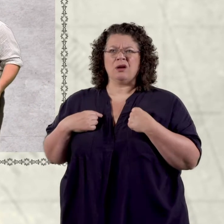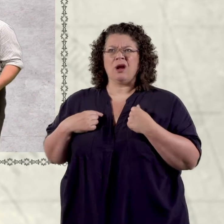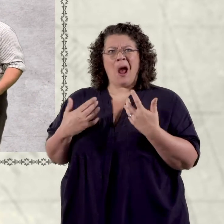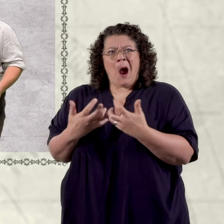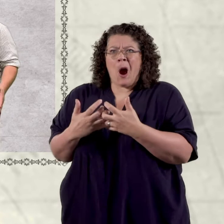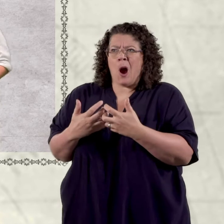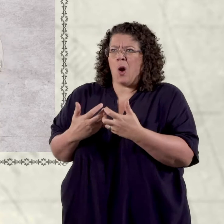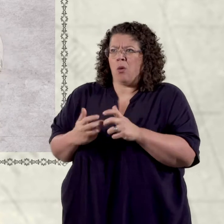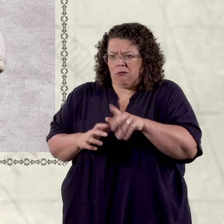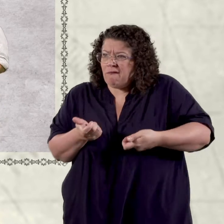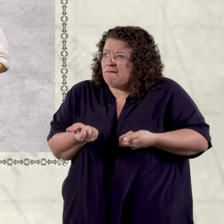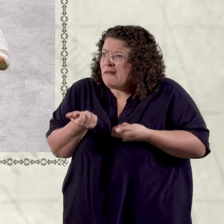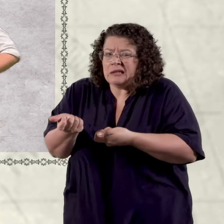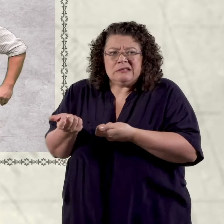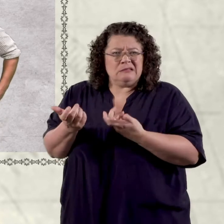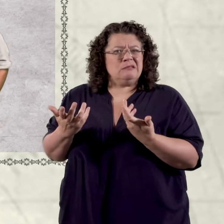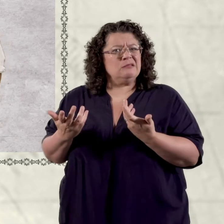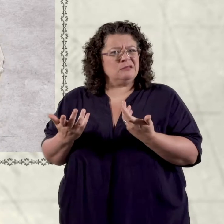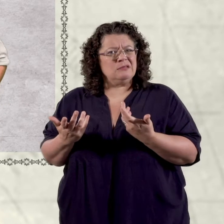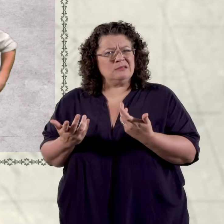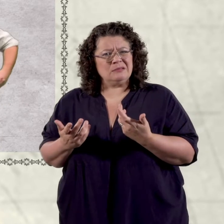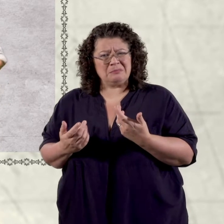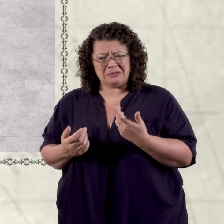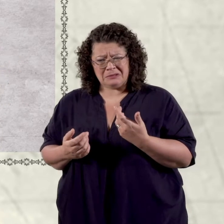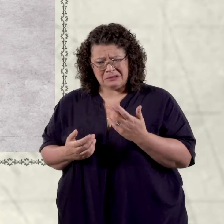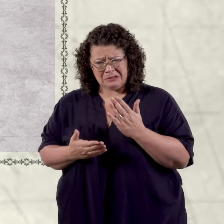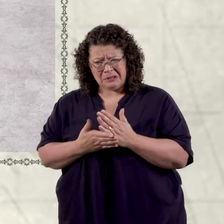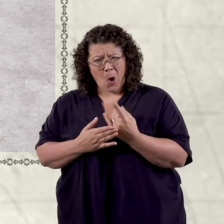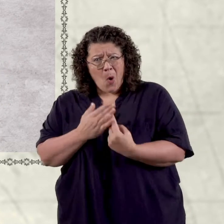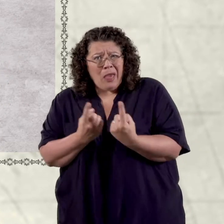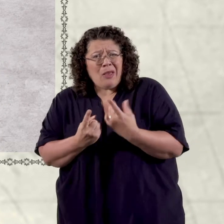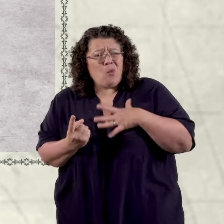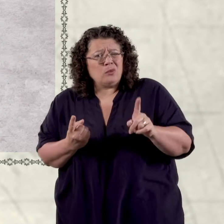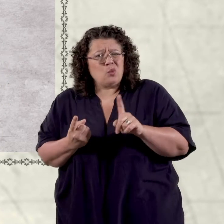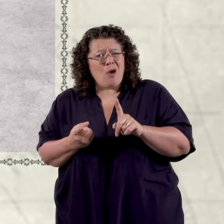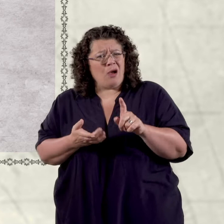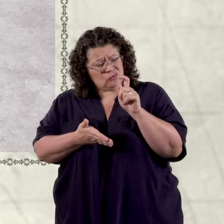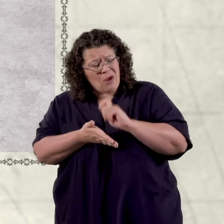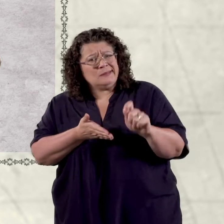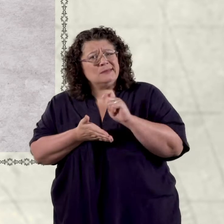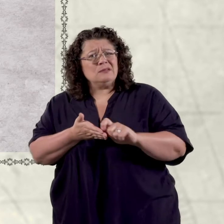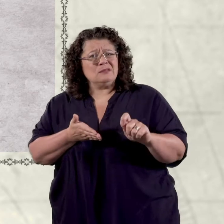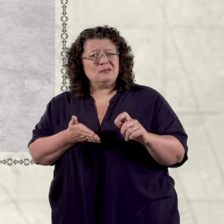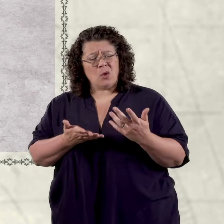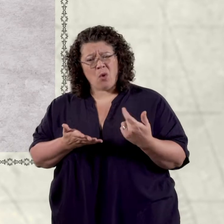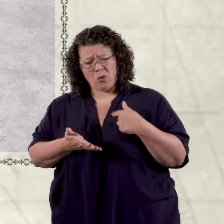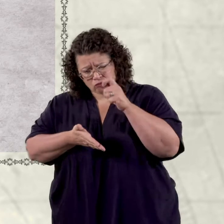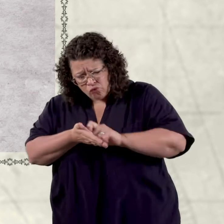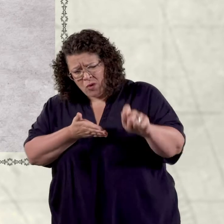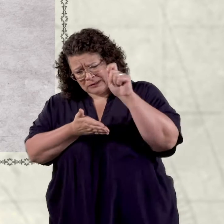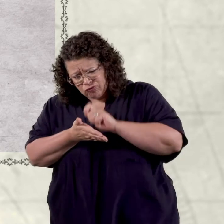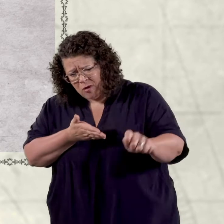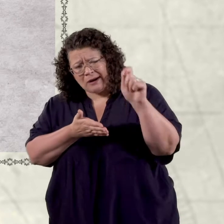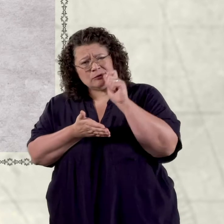pwrpas Lytherland, ond yr unig beth o'n i eisiau wneud oedd sgwennu. Sgwennu, sgwennu a sgwennu. Rhyfel neu beidio, mi o'n i